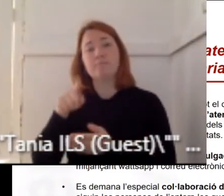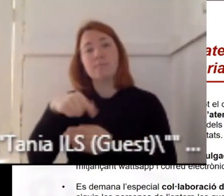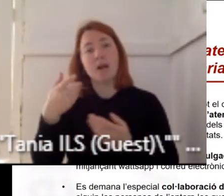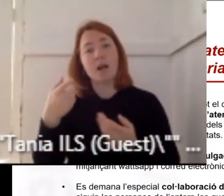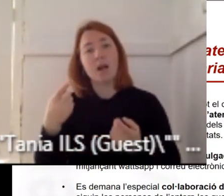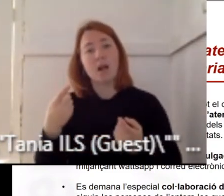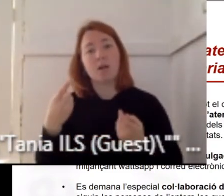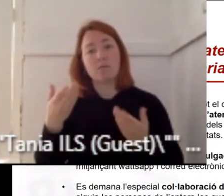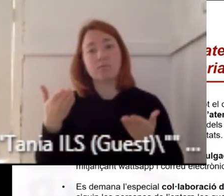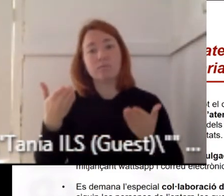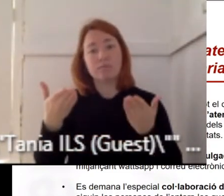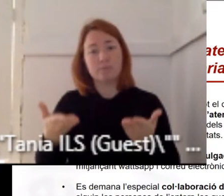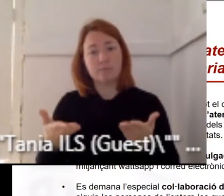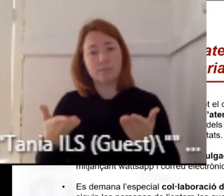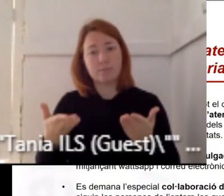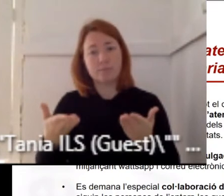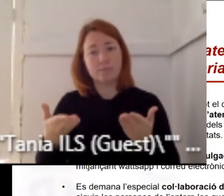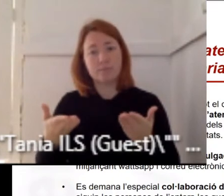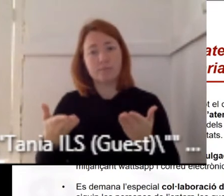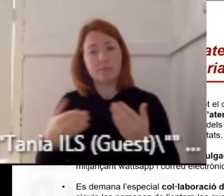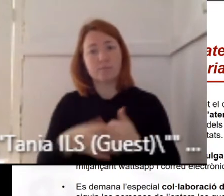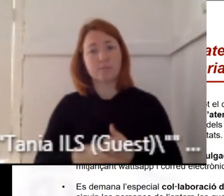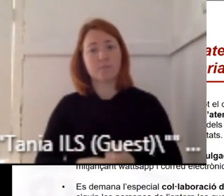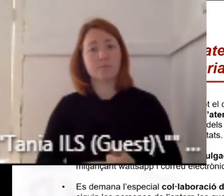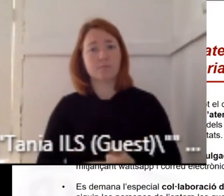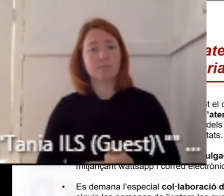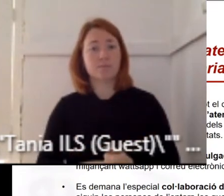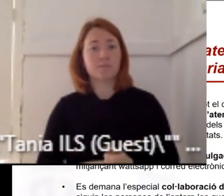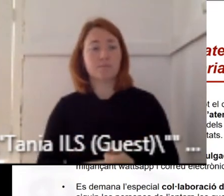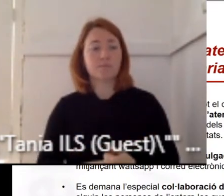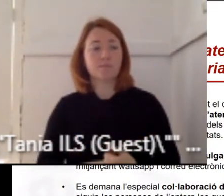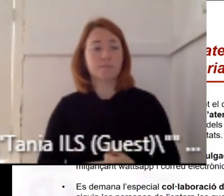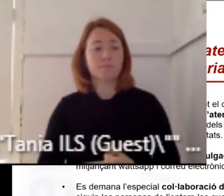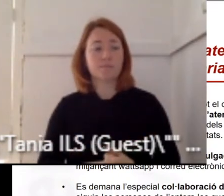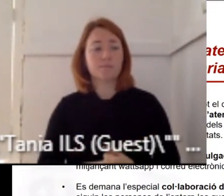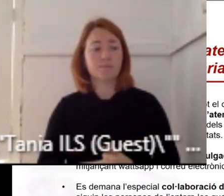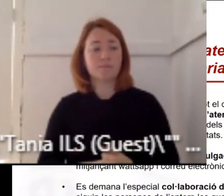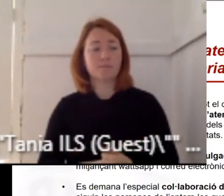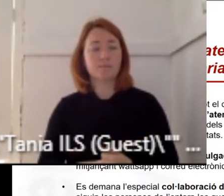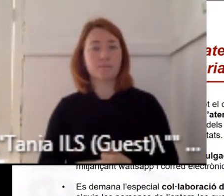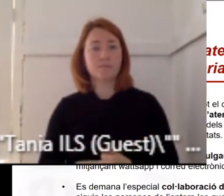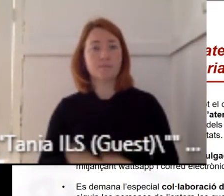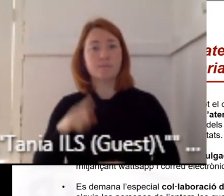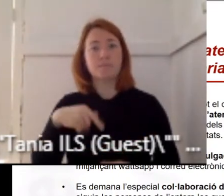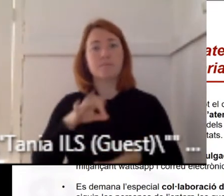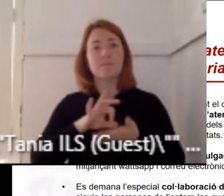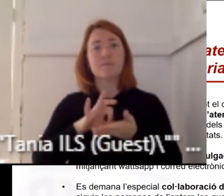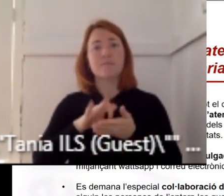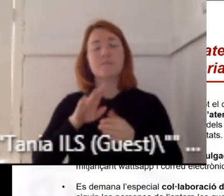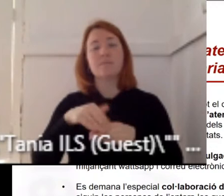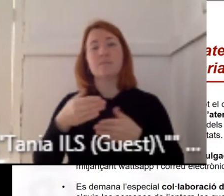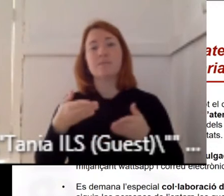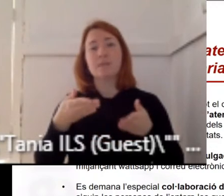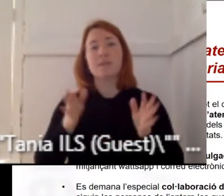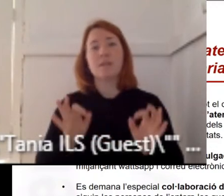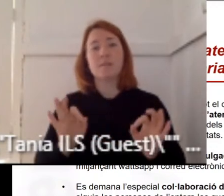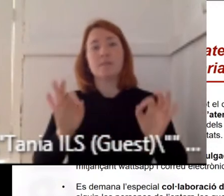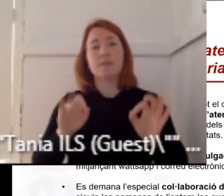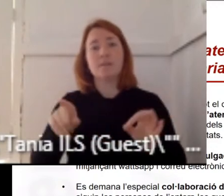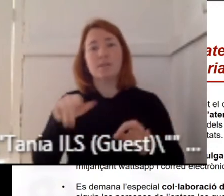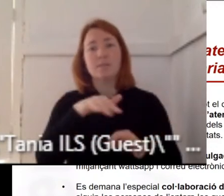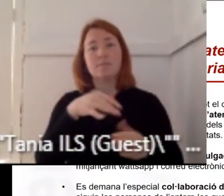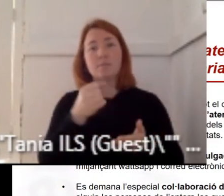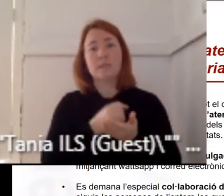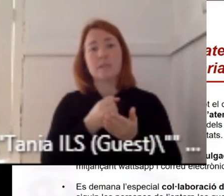serveis, però també l'ampliació, per exemple, dels serveis d'intervenció especialitzada o les places residencials, donades